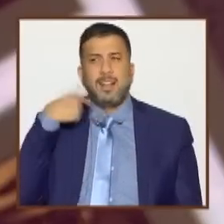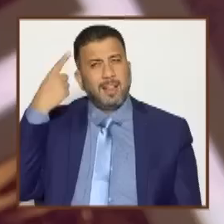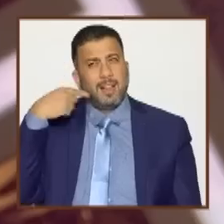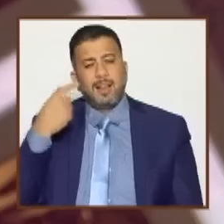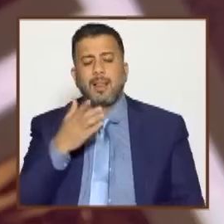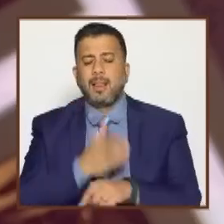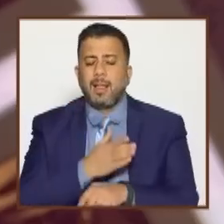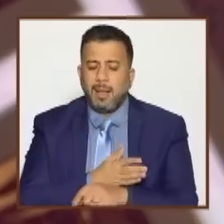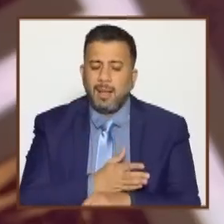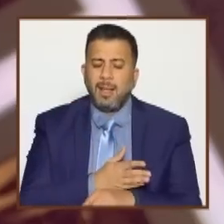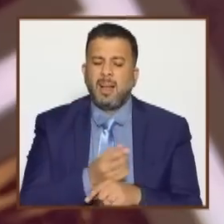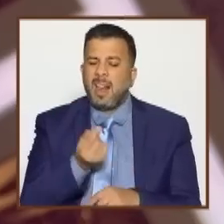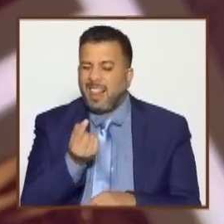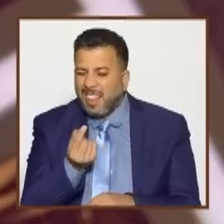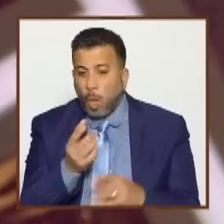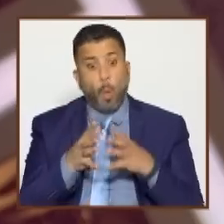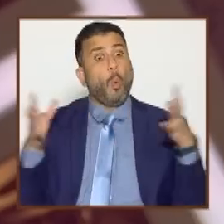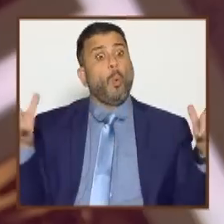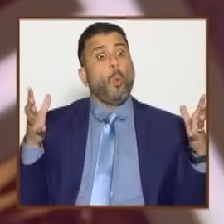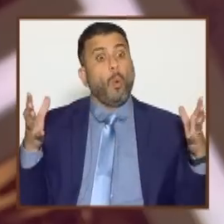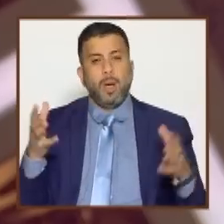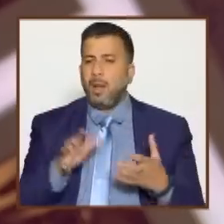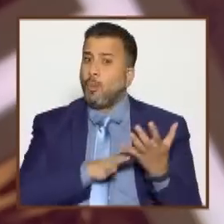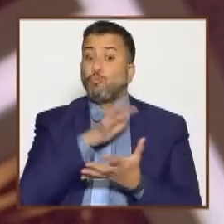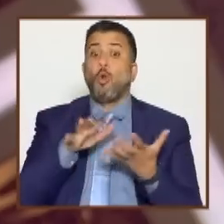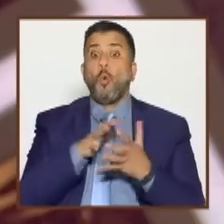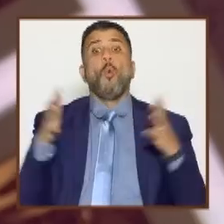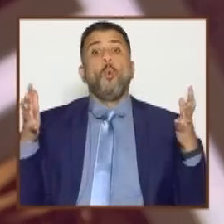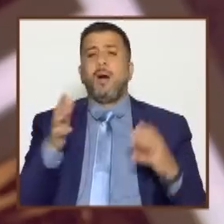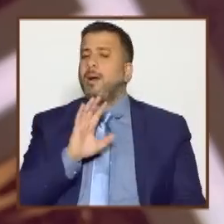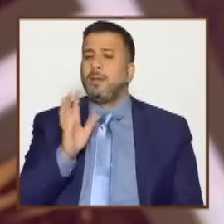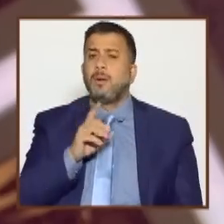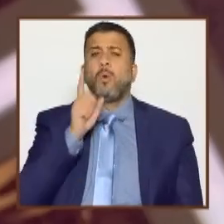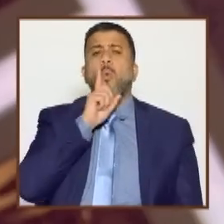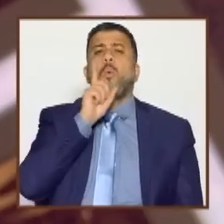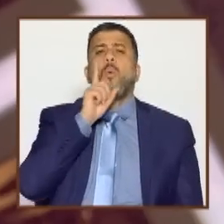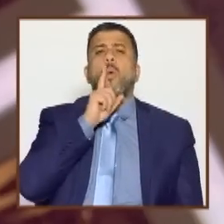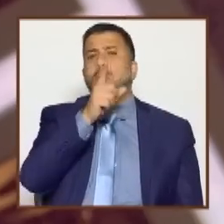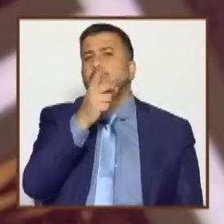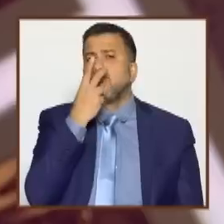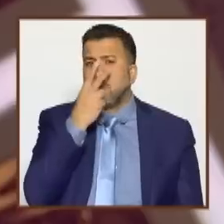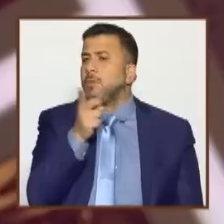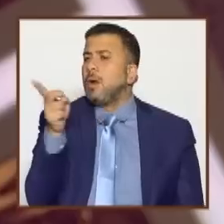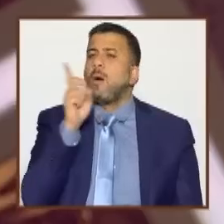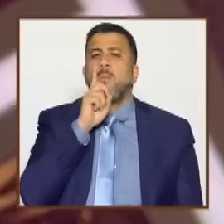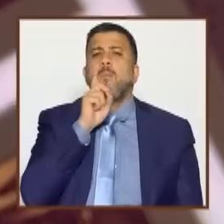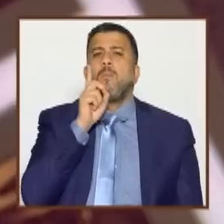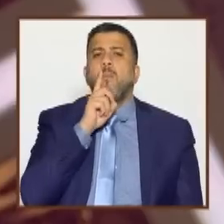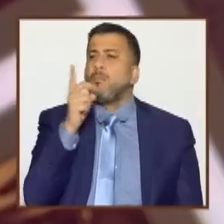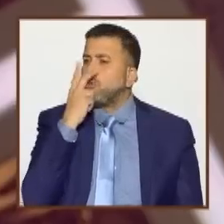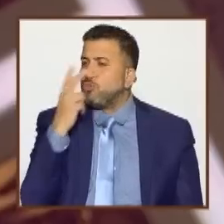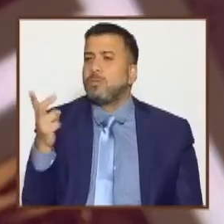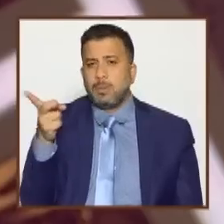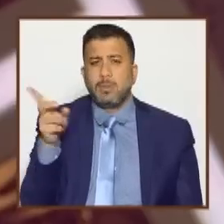عليك قضية وتكبرينها وتهتمين لها، كوني طبيعية. شوفي والدتك صيري مثل والدتك، أنا أطلب منك